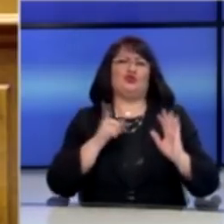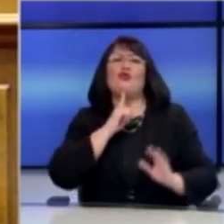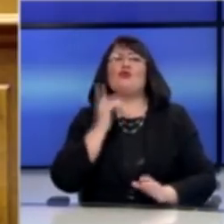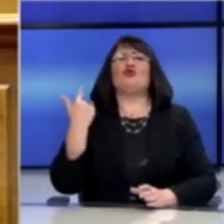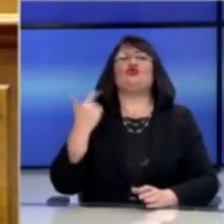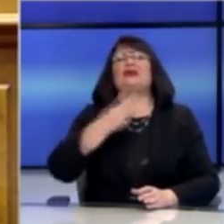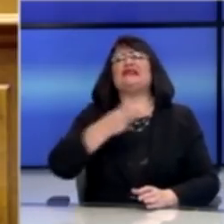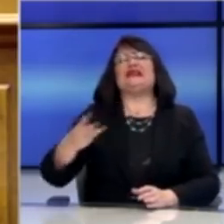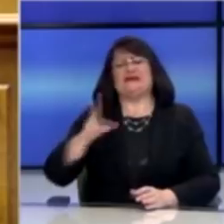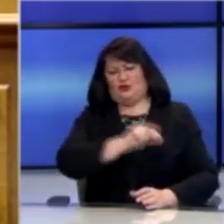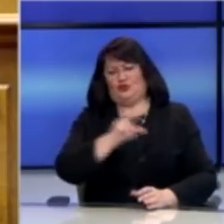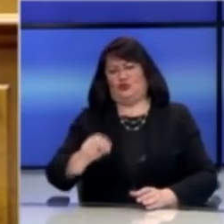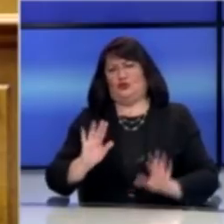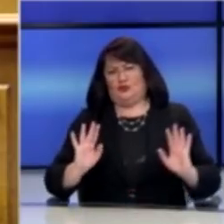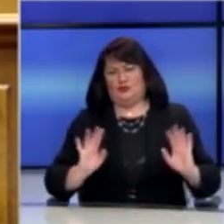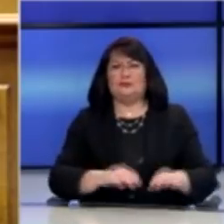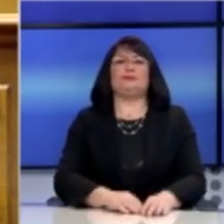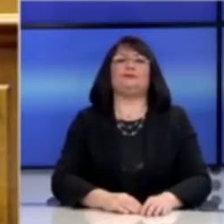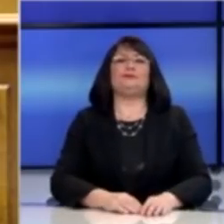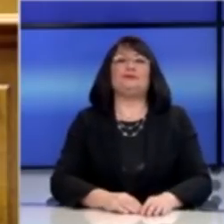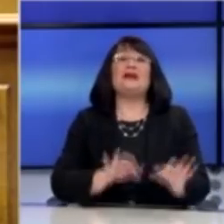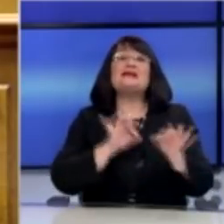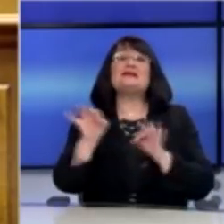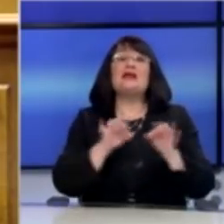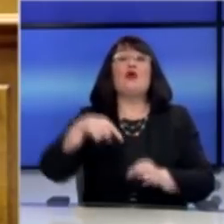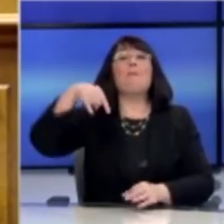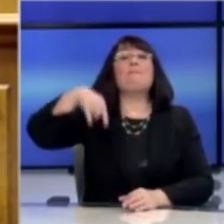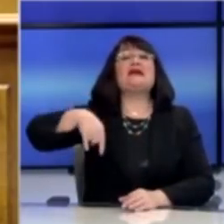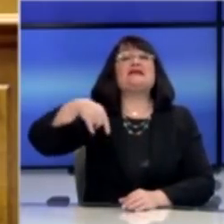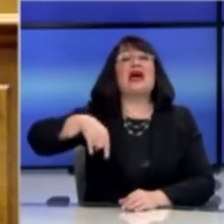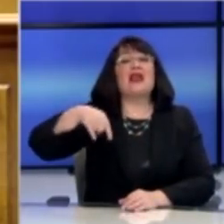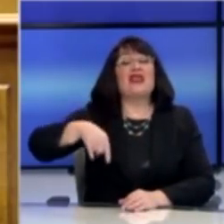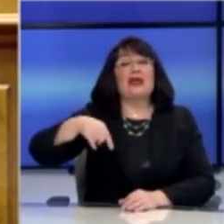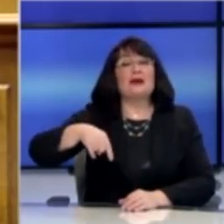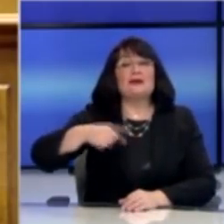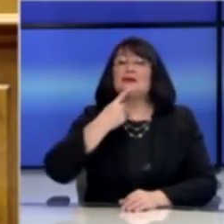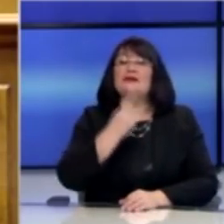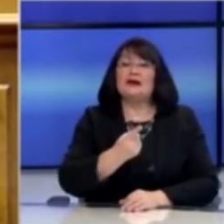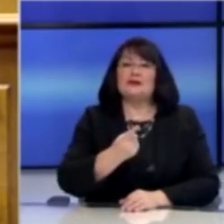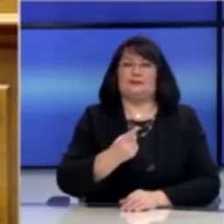είχε αναθέσει σε εσάς. Τι λέει το σχέδιο Πισαρίδη? Μιλάει για μεγάλη